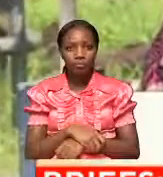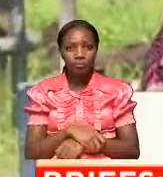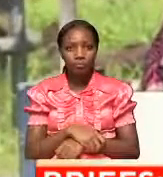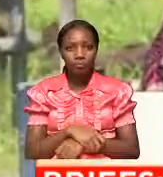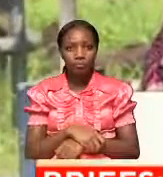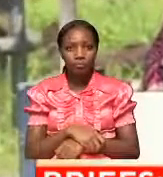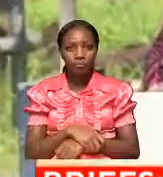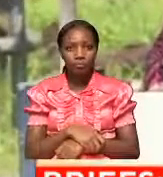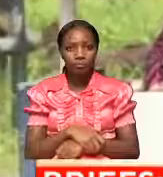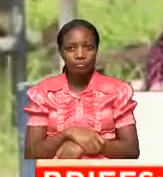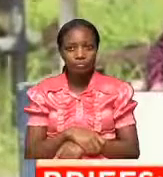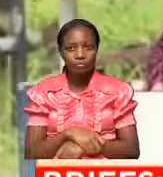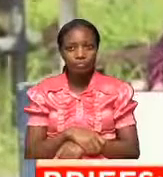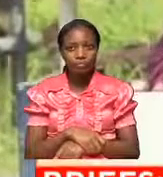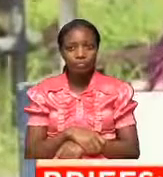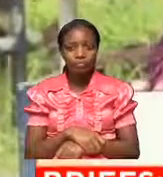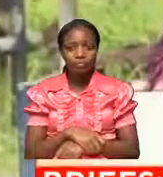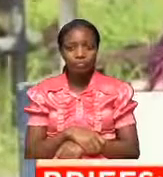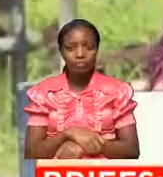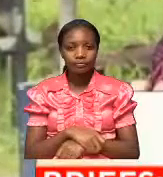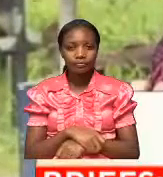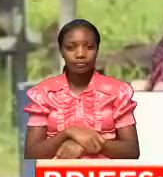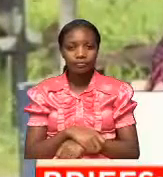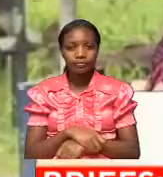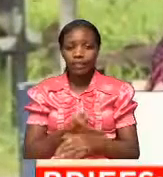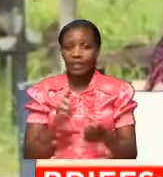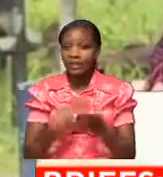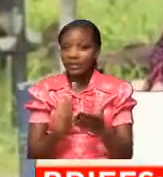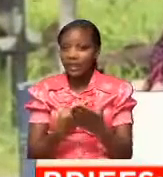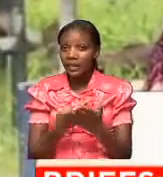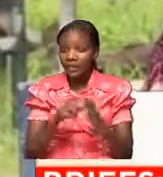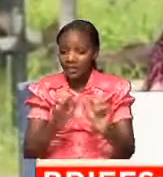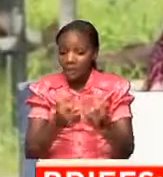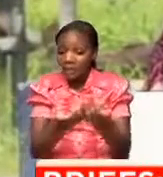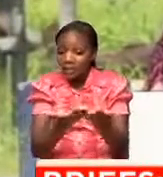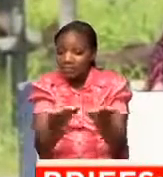Kama munao, muambukizane nyinyi wenyewe huko ndani.